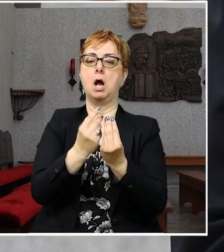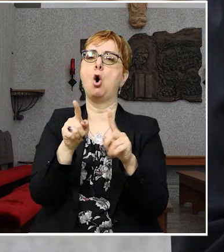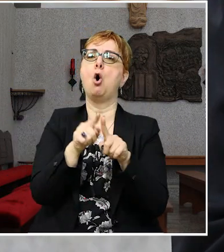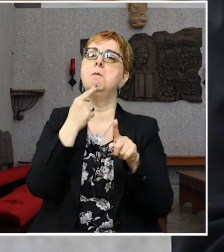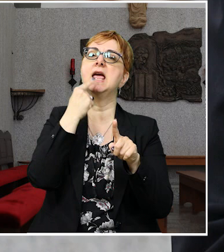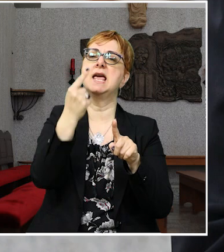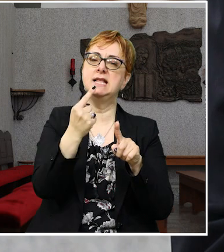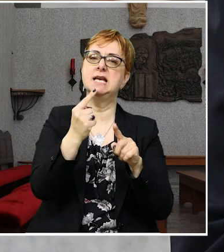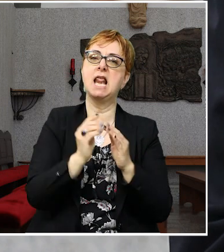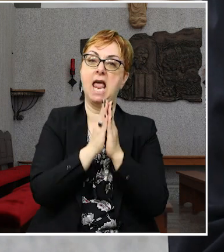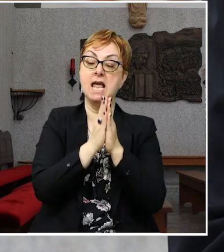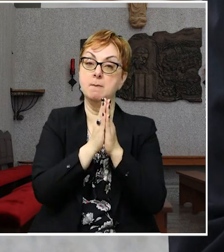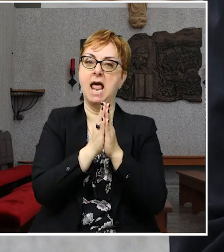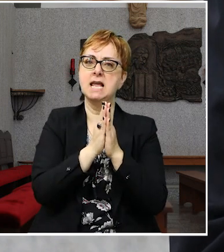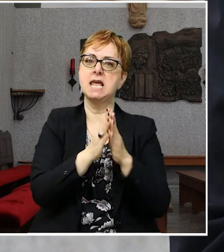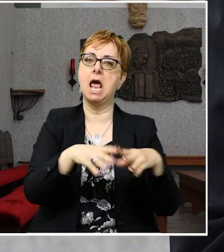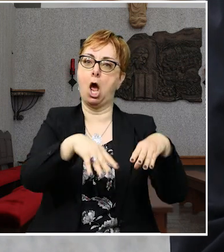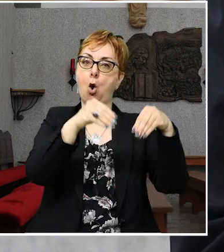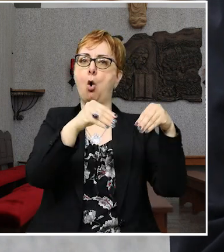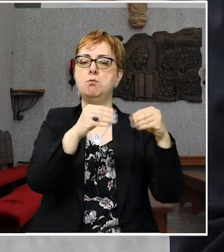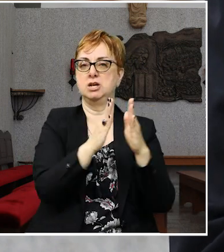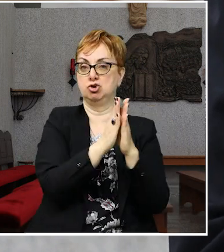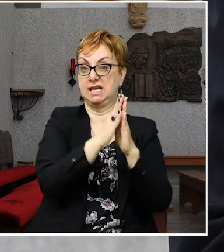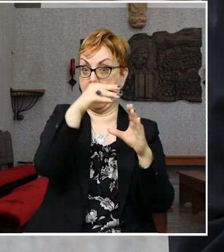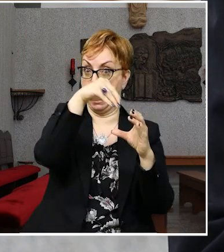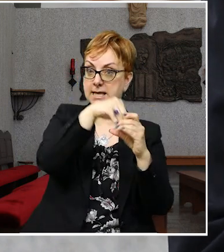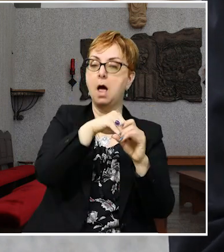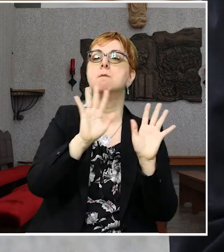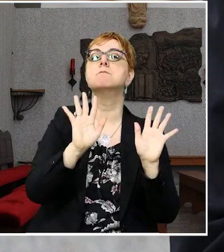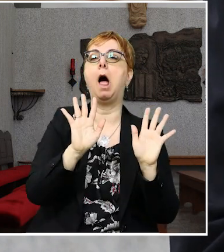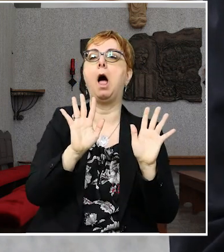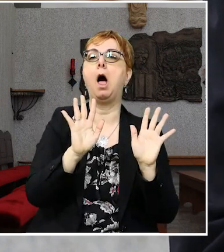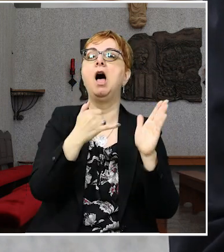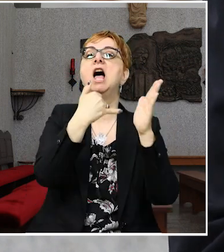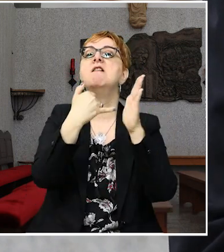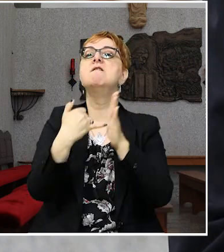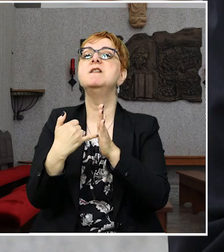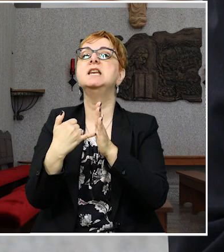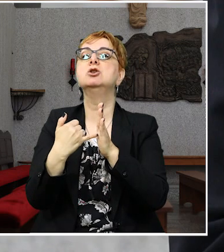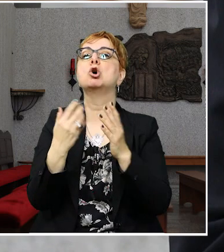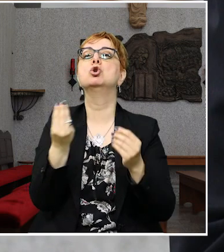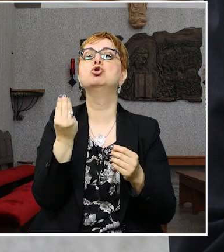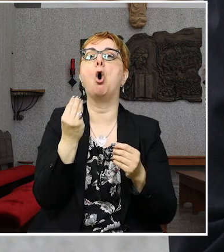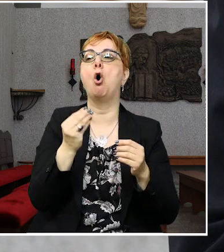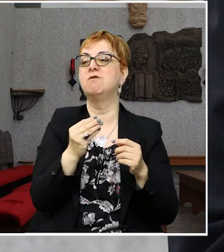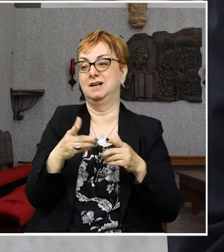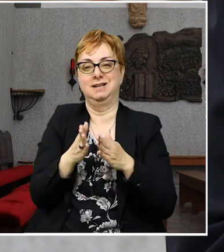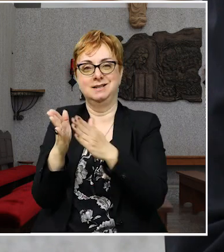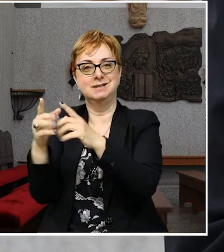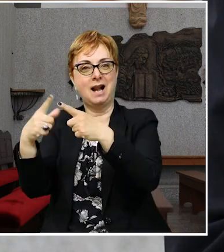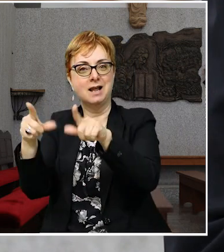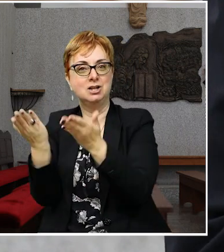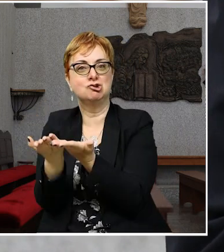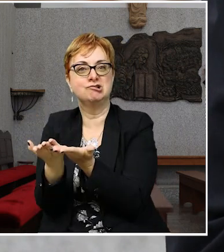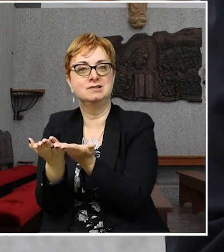iniziare nella penombra di una navata, ma poi termina la sua corsa per le strade della